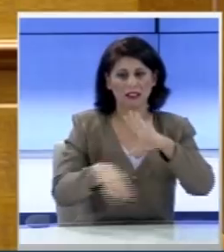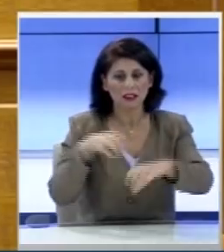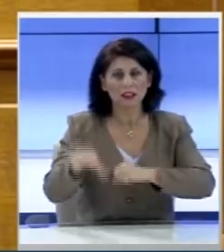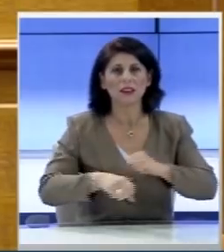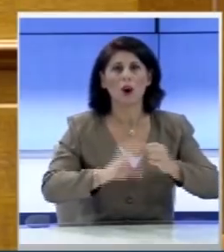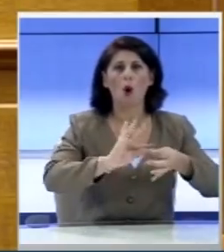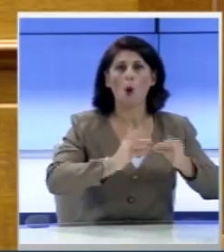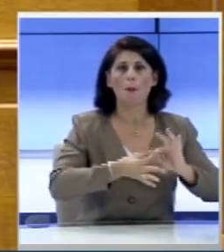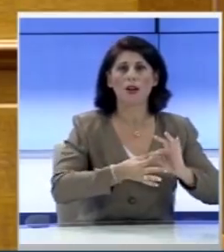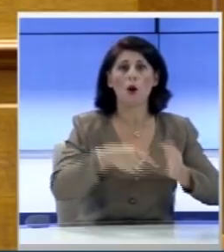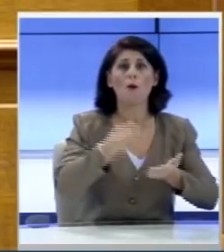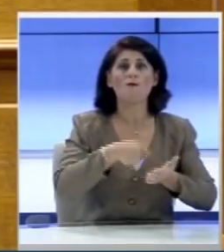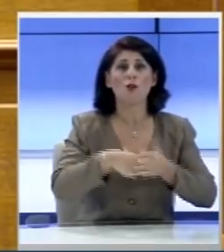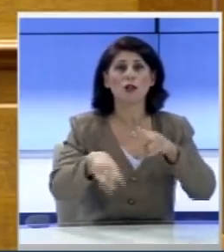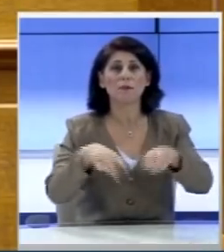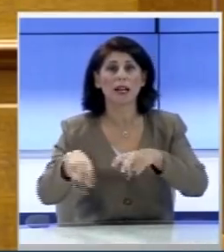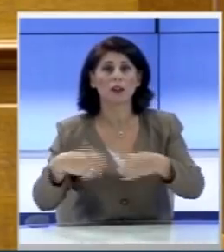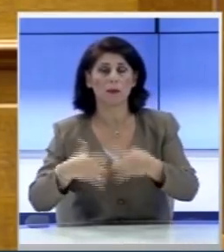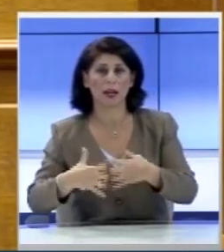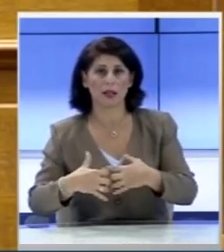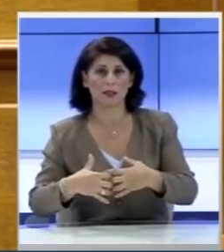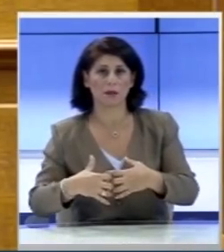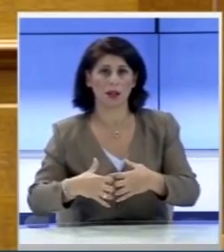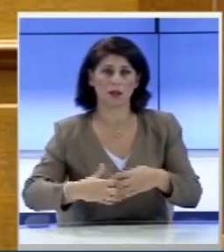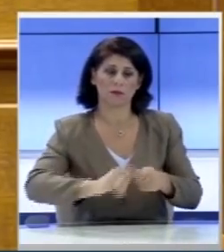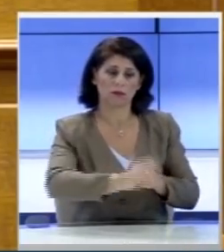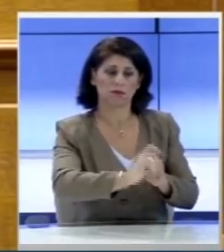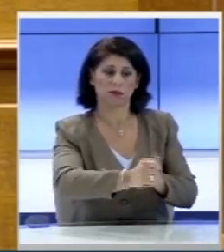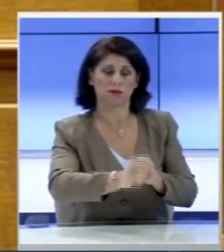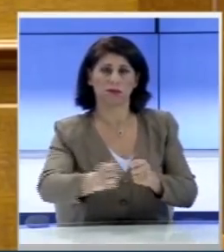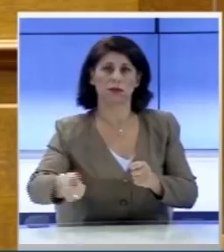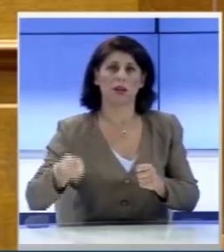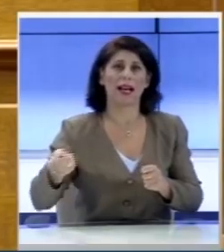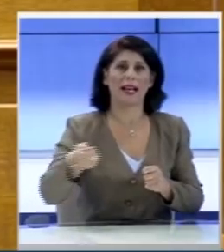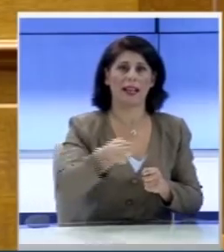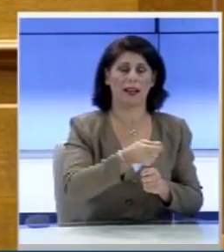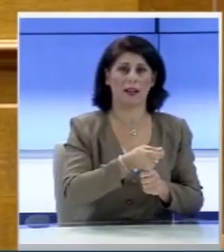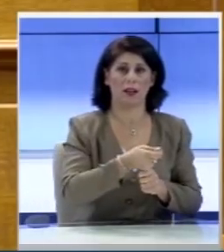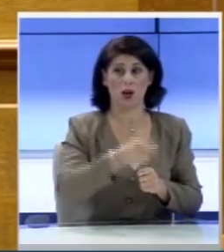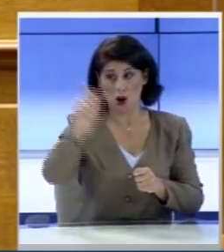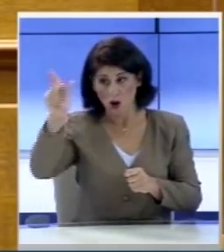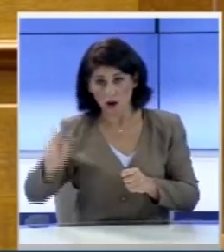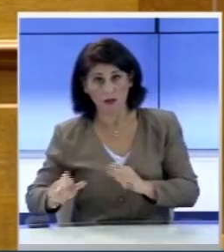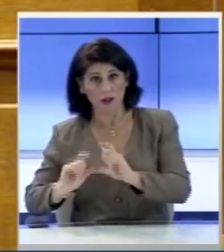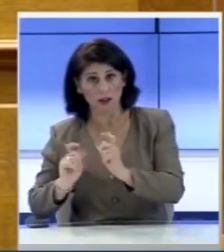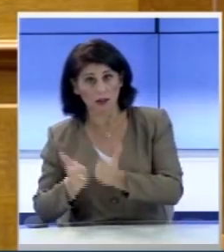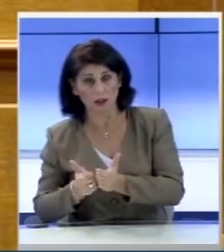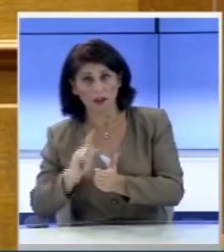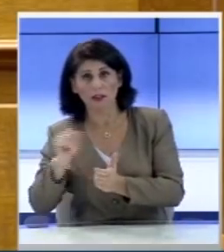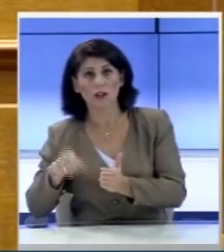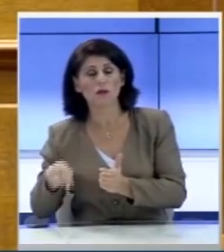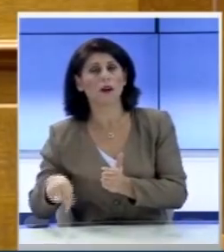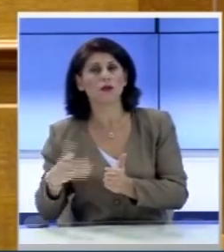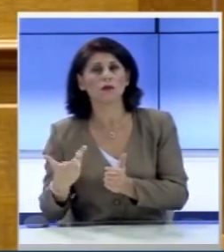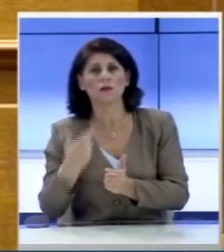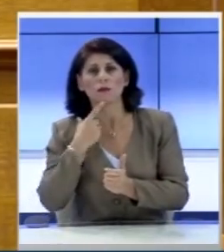funds, στο φοροεισπρακτικό μηχανισμό για την αποπληρωμή των χρεών του. Ο ίδιος και η οικογένειά του θα ζουν με τις